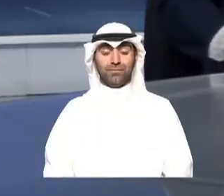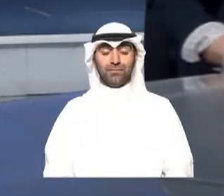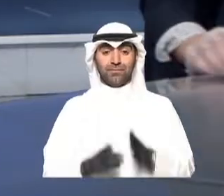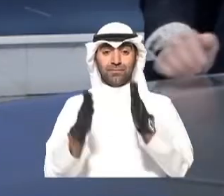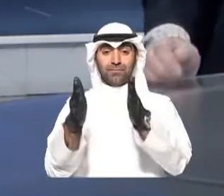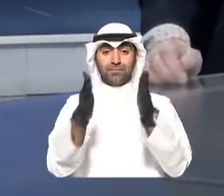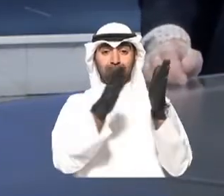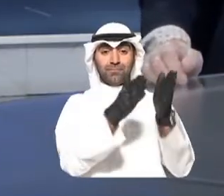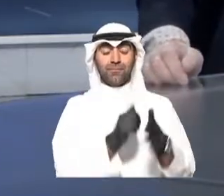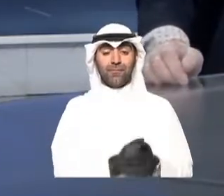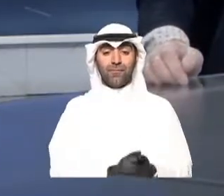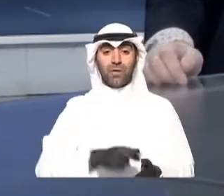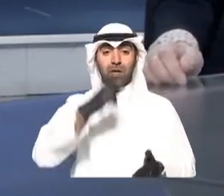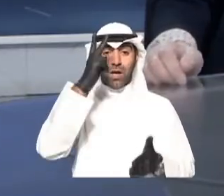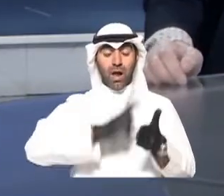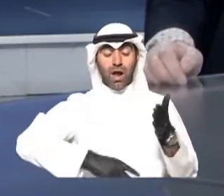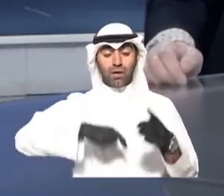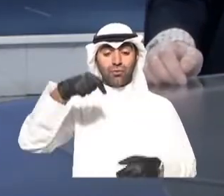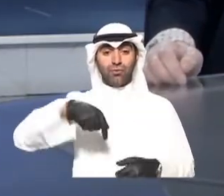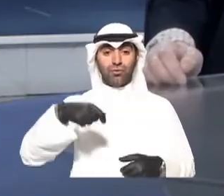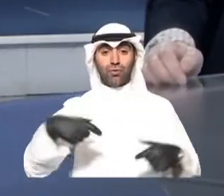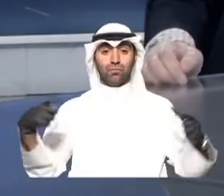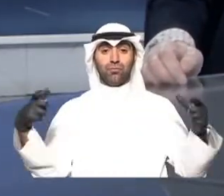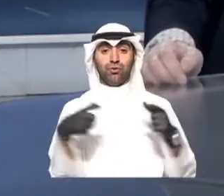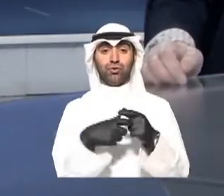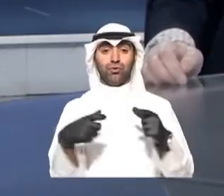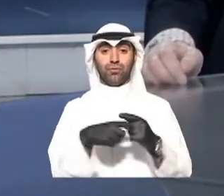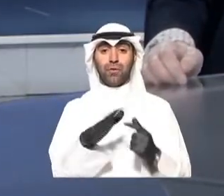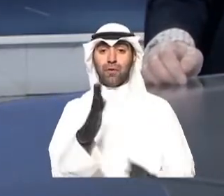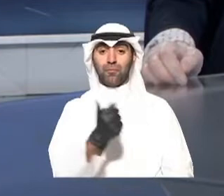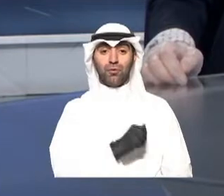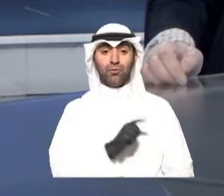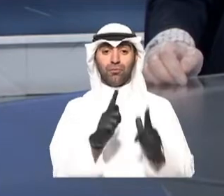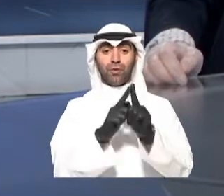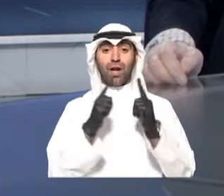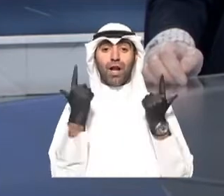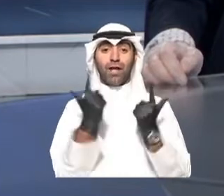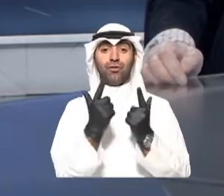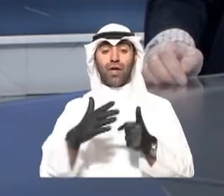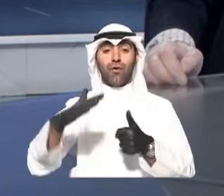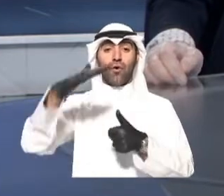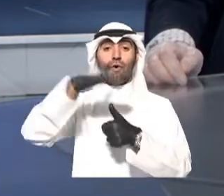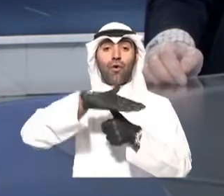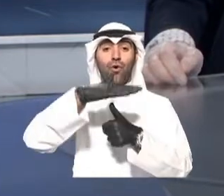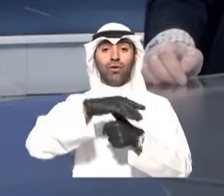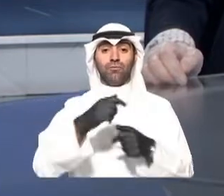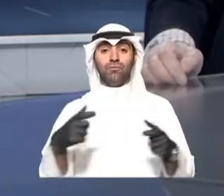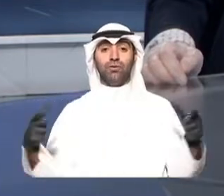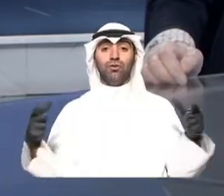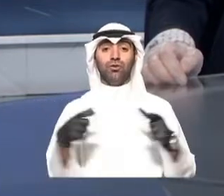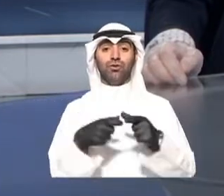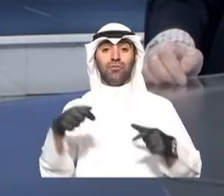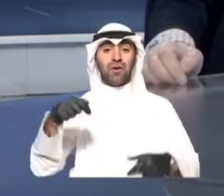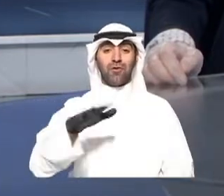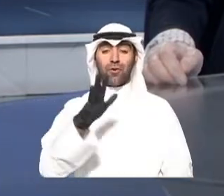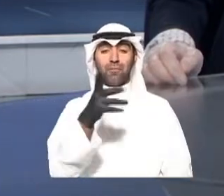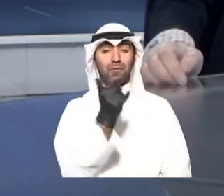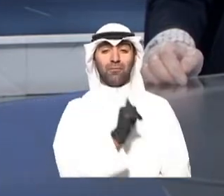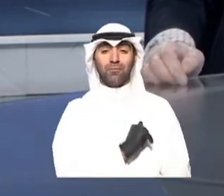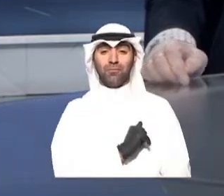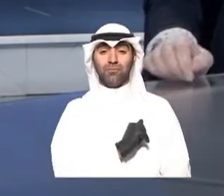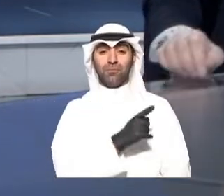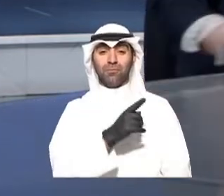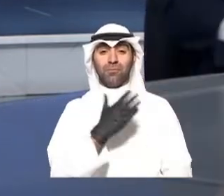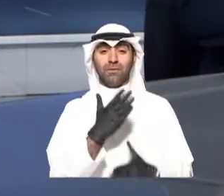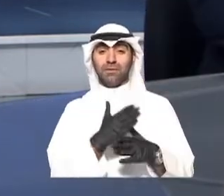عقدت اللجنة العليا لإعادة تشغيل الرحلات التجارية اجتماعها الأول برئاسة رئيس اللجنة ورئيس طيران المدنية الشيخ